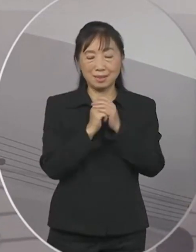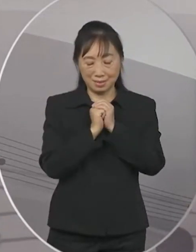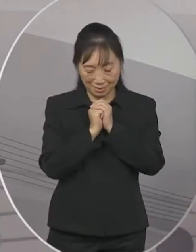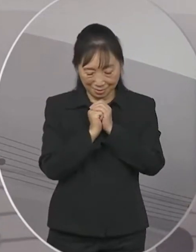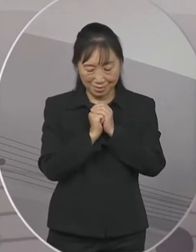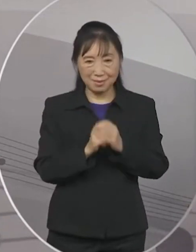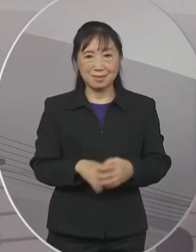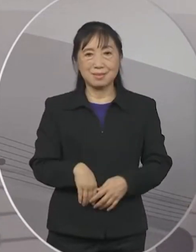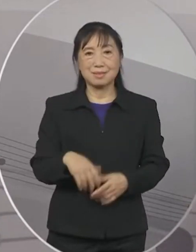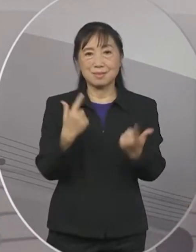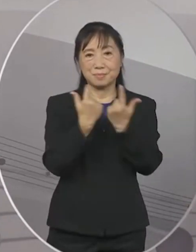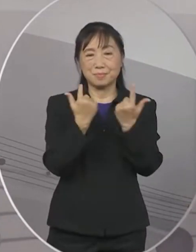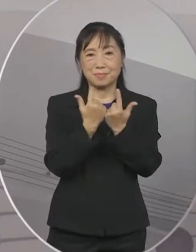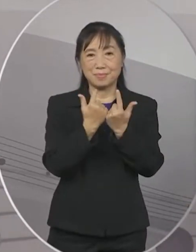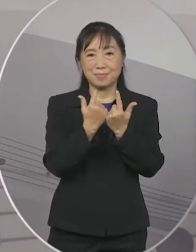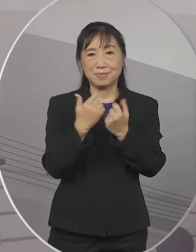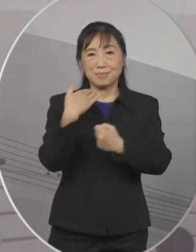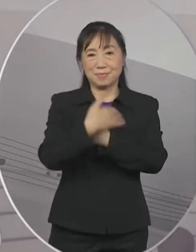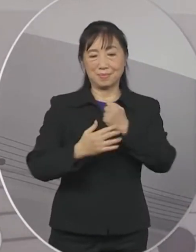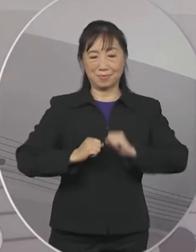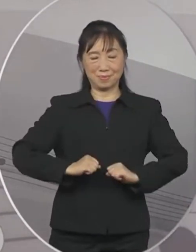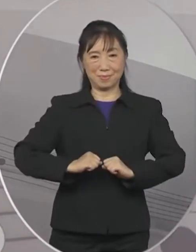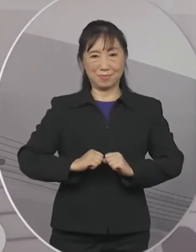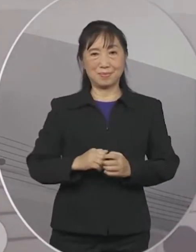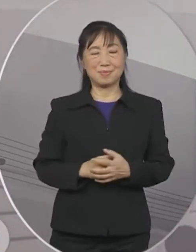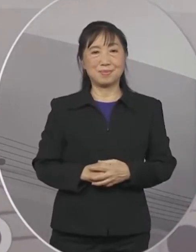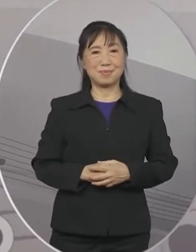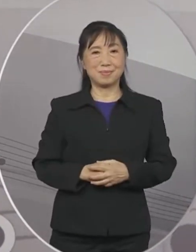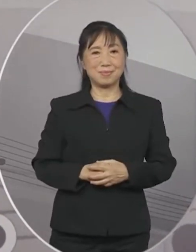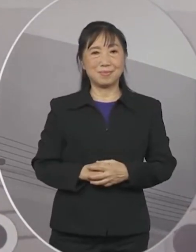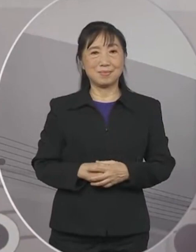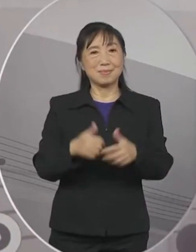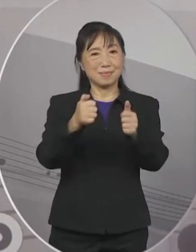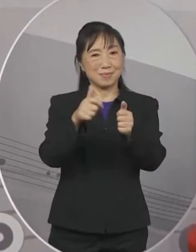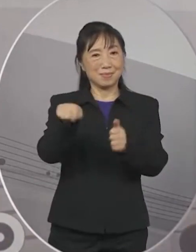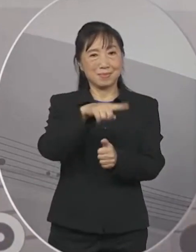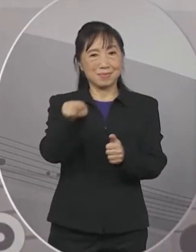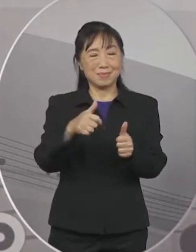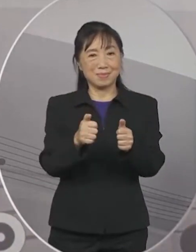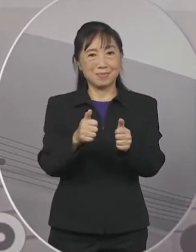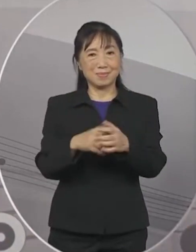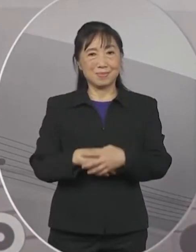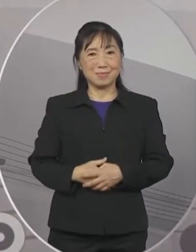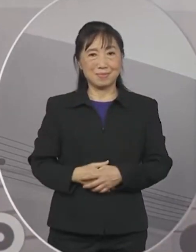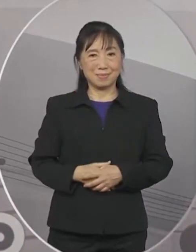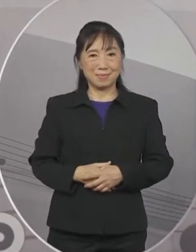台北，然后捍卫健康。谢谢大家，谢谢。